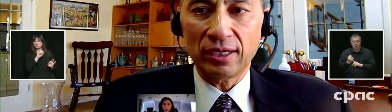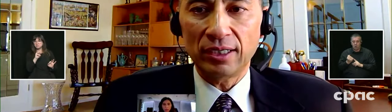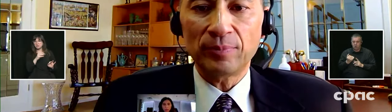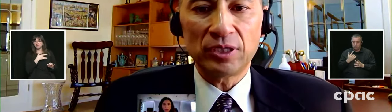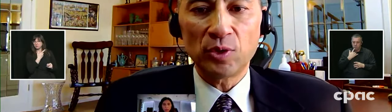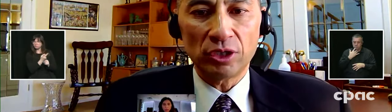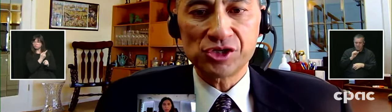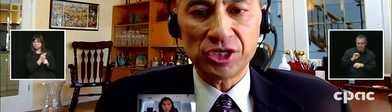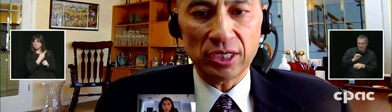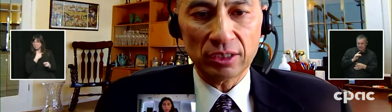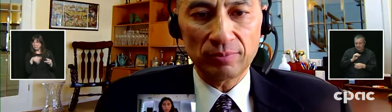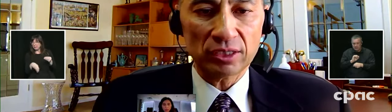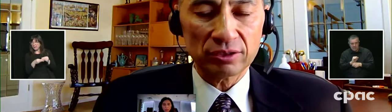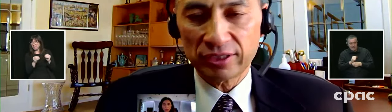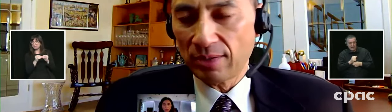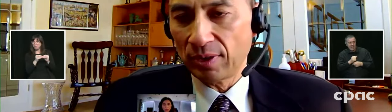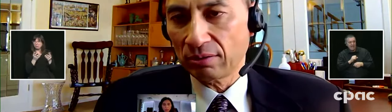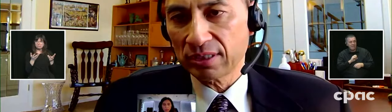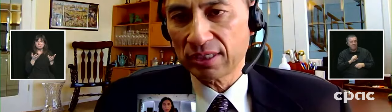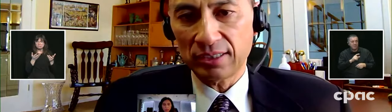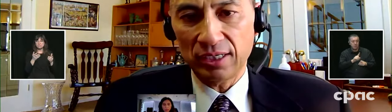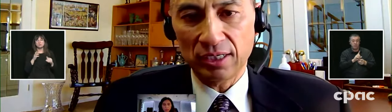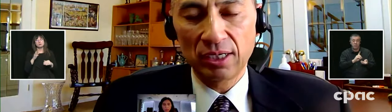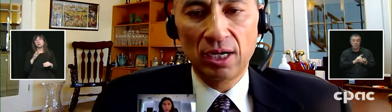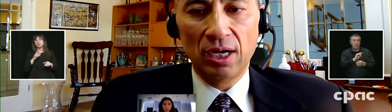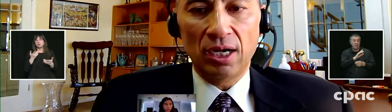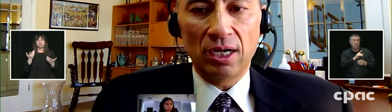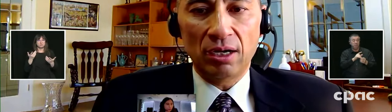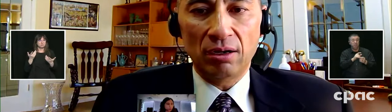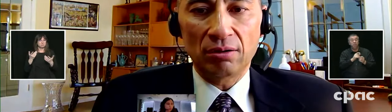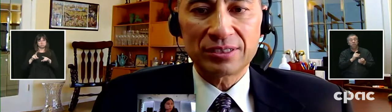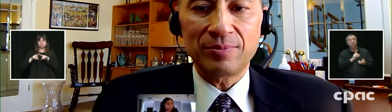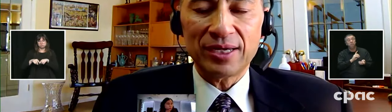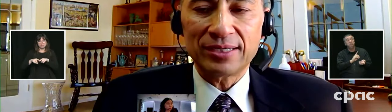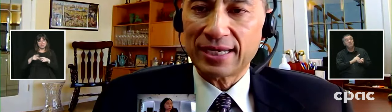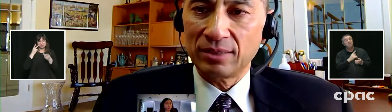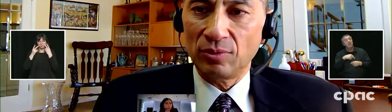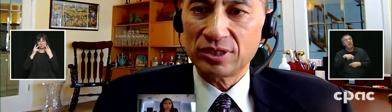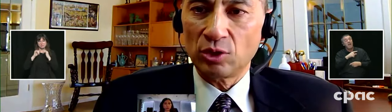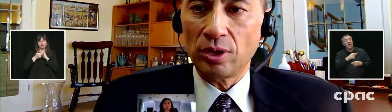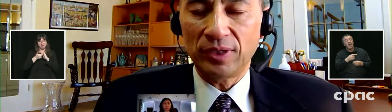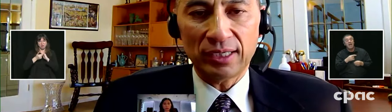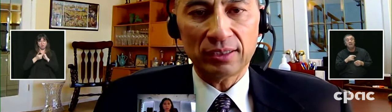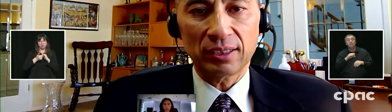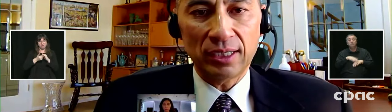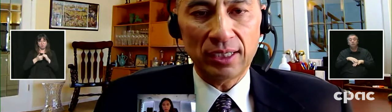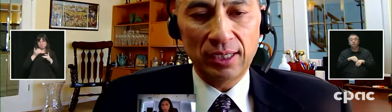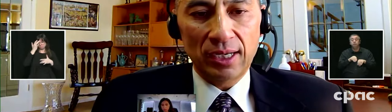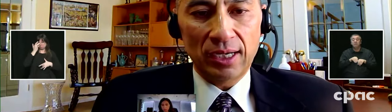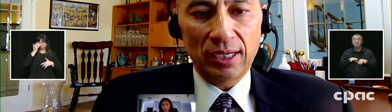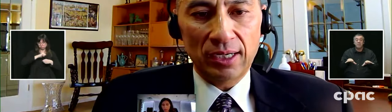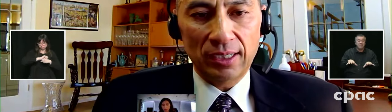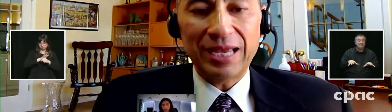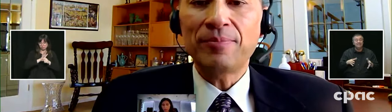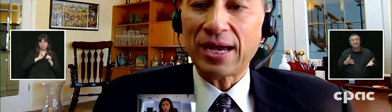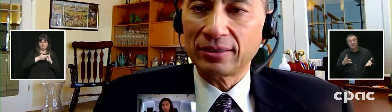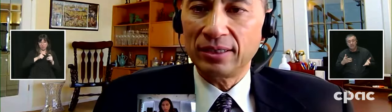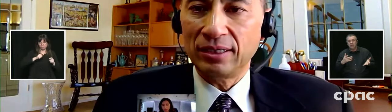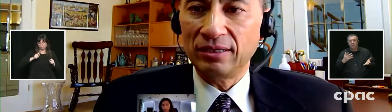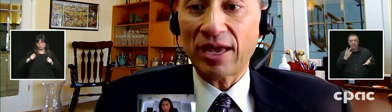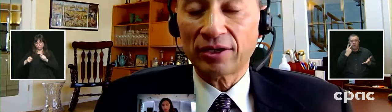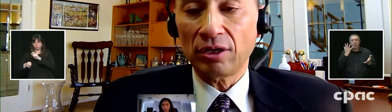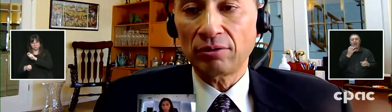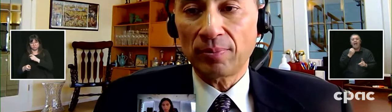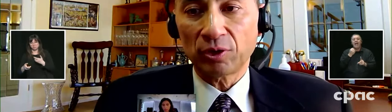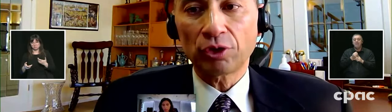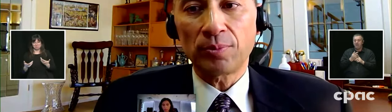avec l'épidémiologie, comme Dr. Tam a constaté. On ne sait pas exactement c'est quoi peut-être l'impact